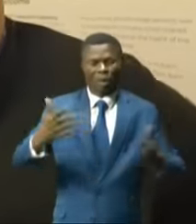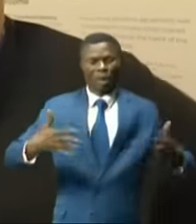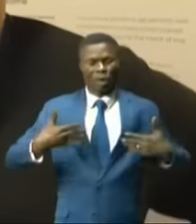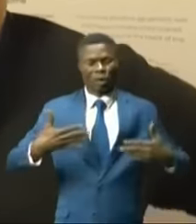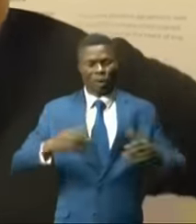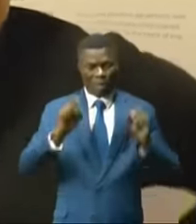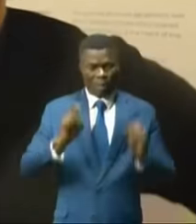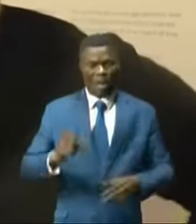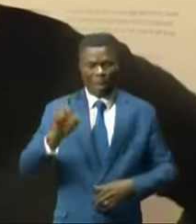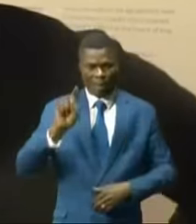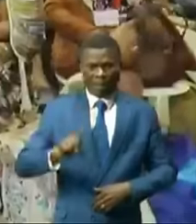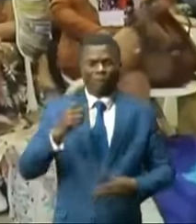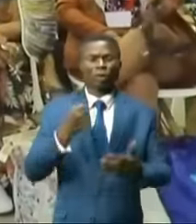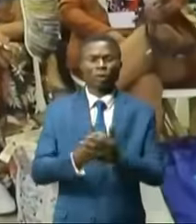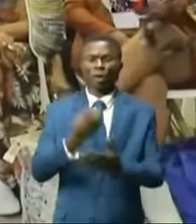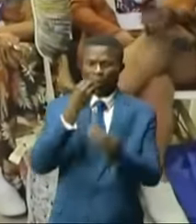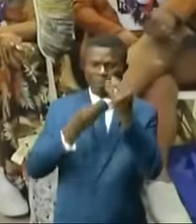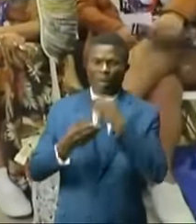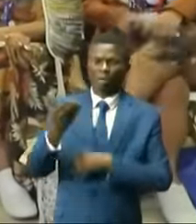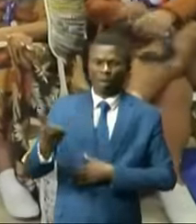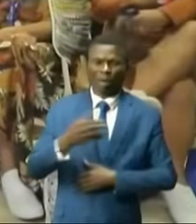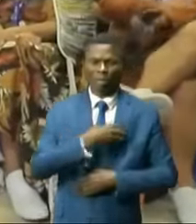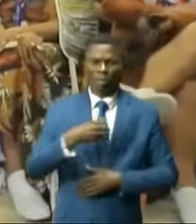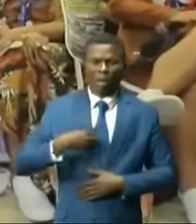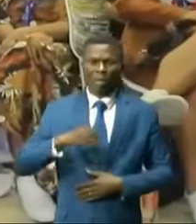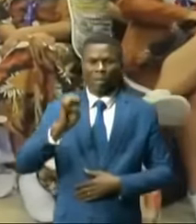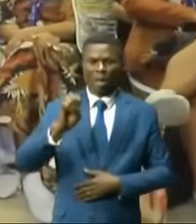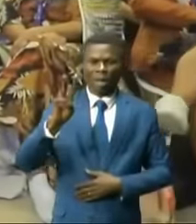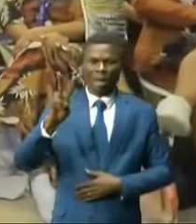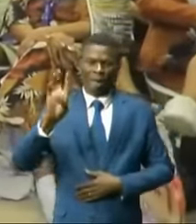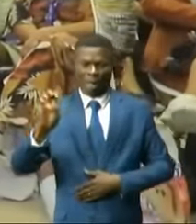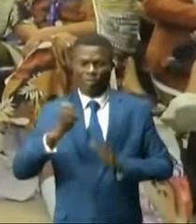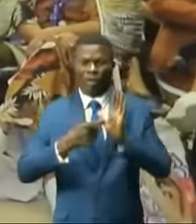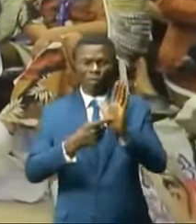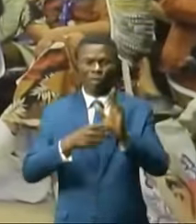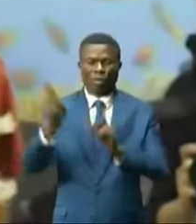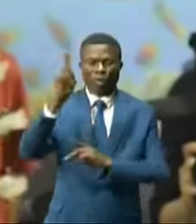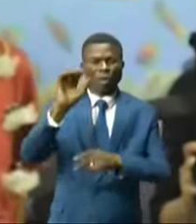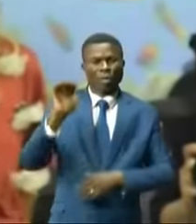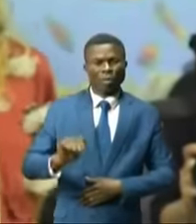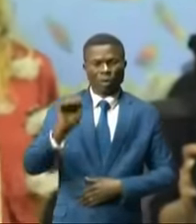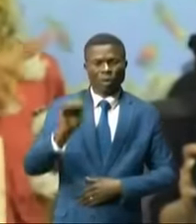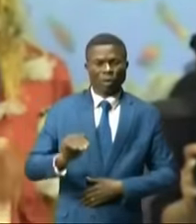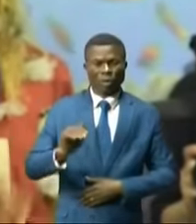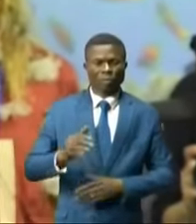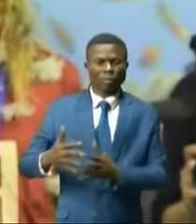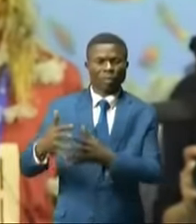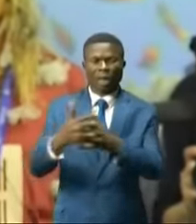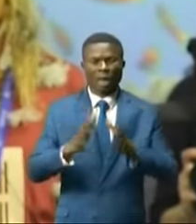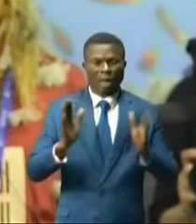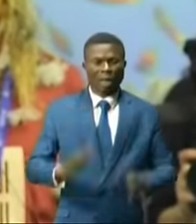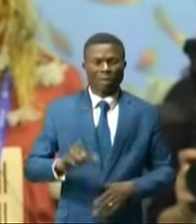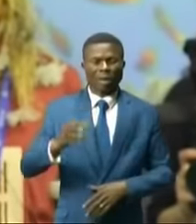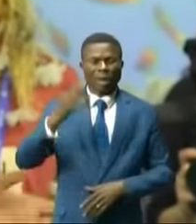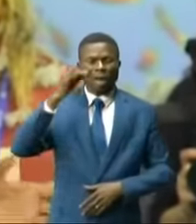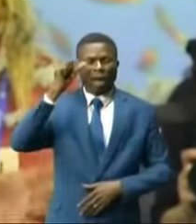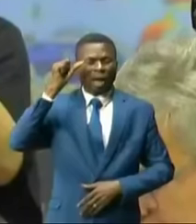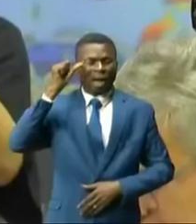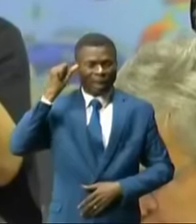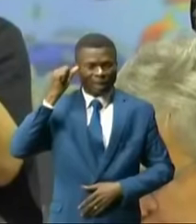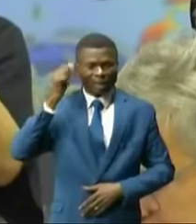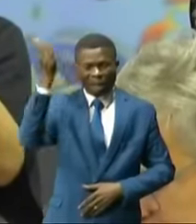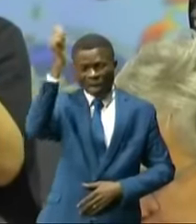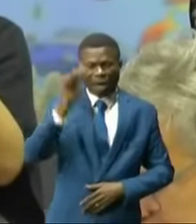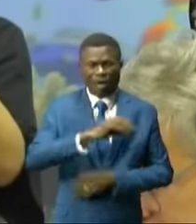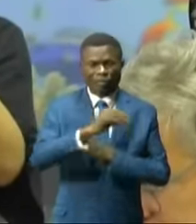mais nous avons aussi besoin du pain. Eve Bazaïba a présenté aux peuples autochtones de l'Amérique latine, de l'Asie et de l'Afrique centrale